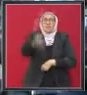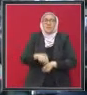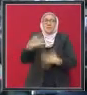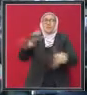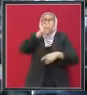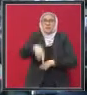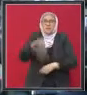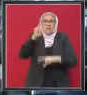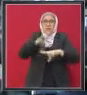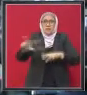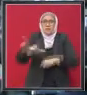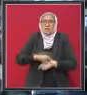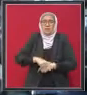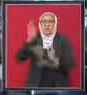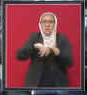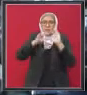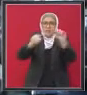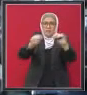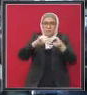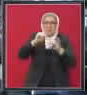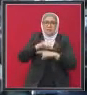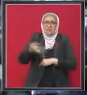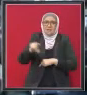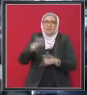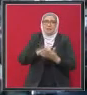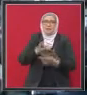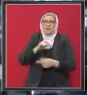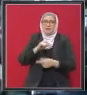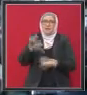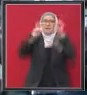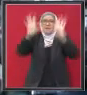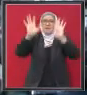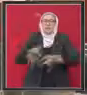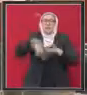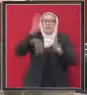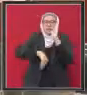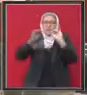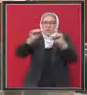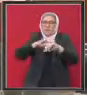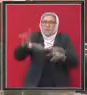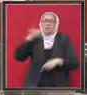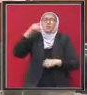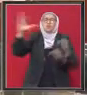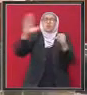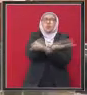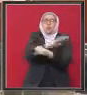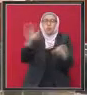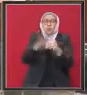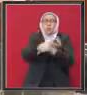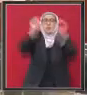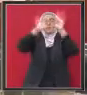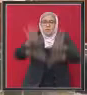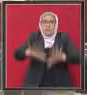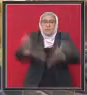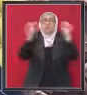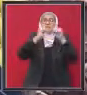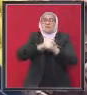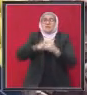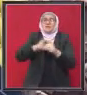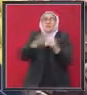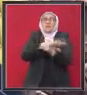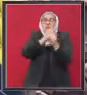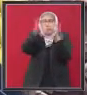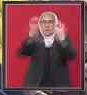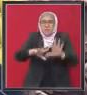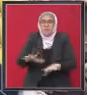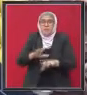Soalan sudah tanya. Duduklah. Kurang ajar Sepang tu. Paling cakap. Speaker tak berhentikan dia. Dia membuat dakwaan yang tidak